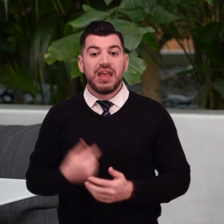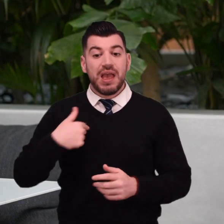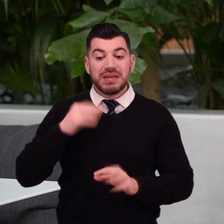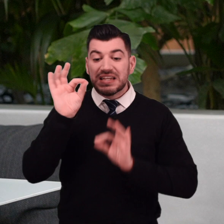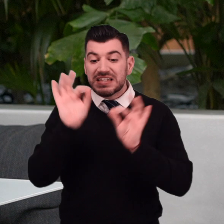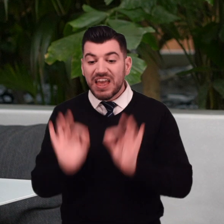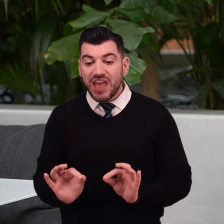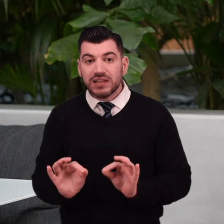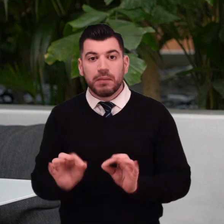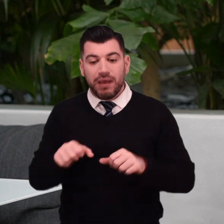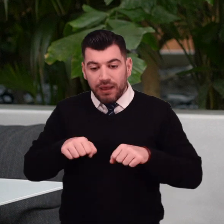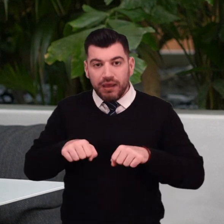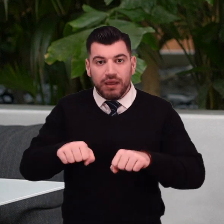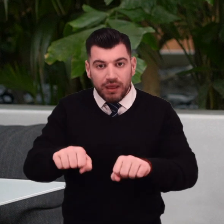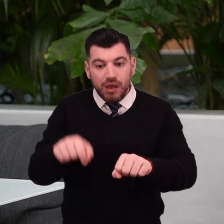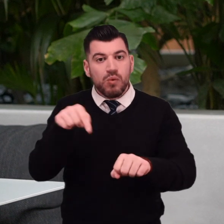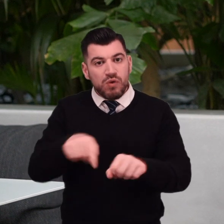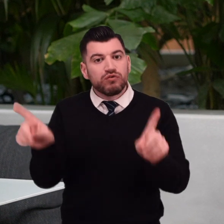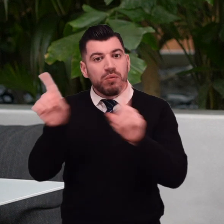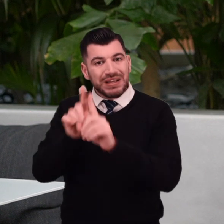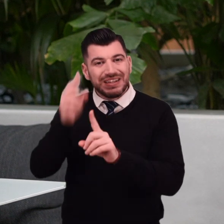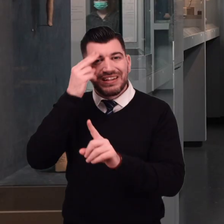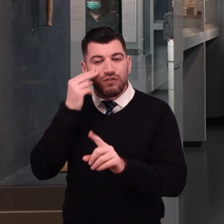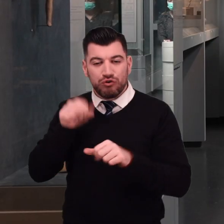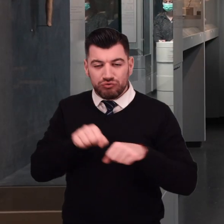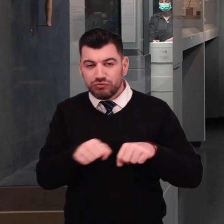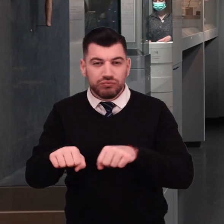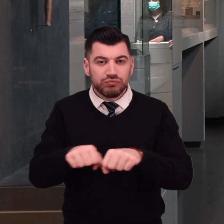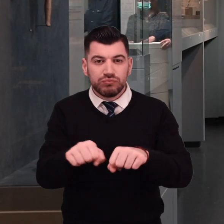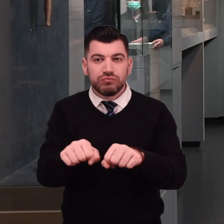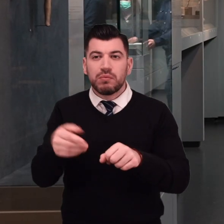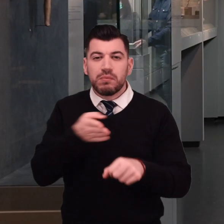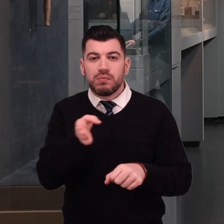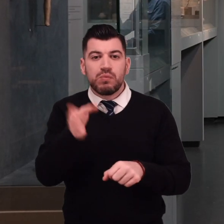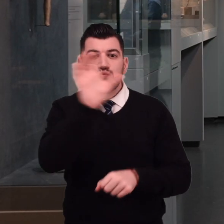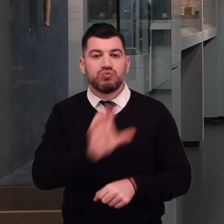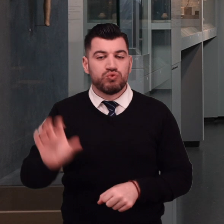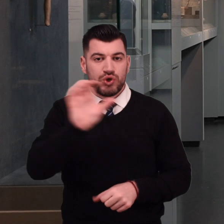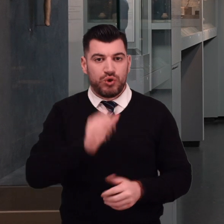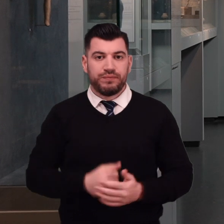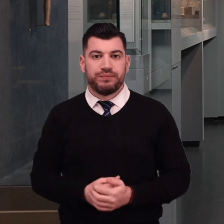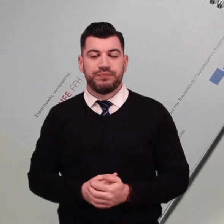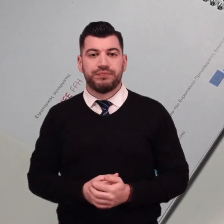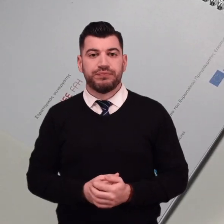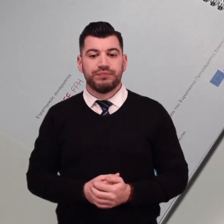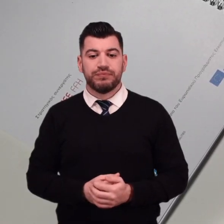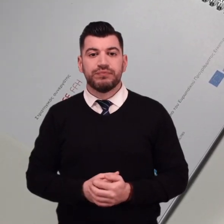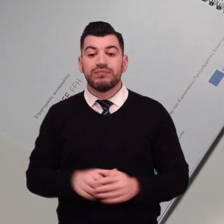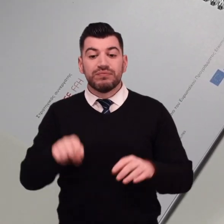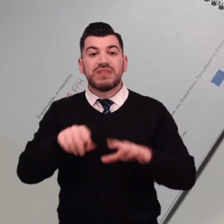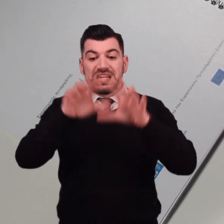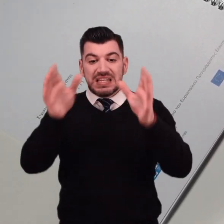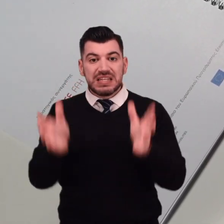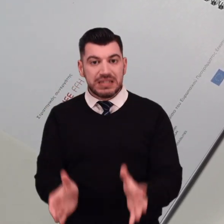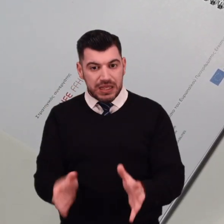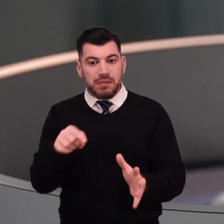προθήκη η οποία ουσιαστικά συνοδεύει τον επισκέπτη στη βόλτα του. Το σχήμα της είναι κυλινδρικό, χωρίς αιχμηρά στοιχεία